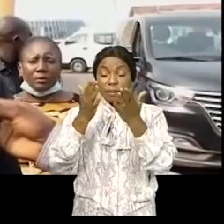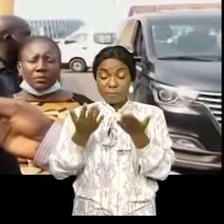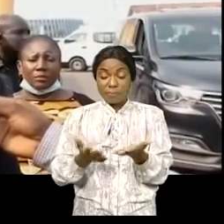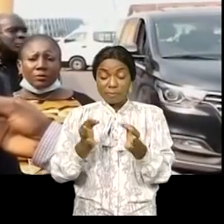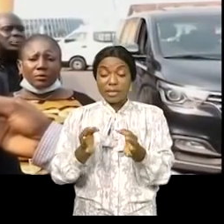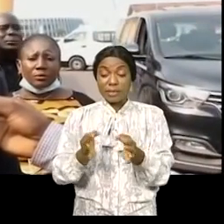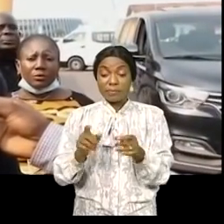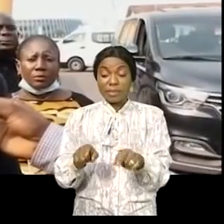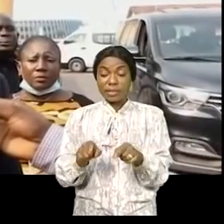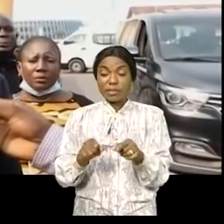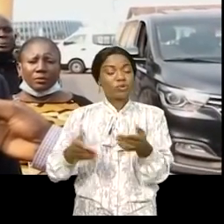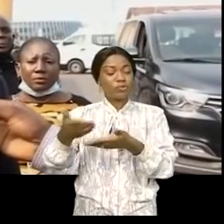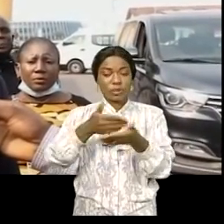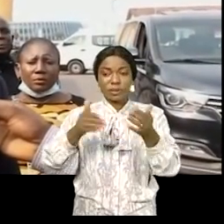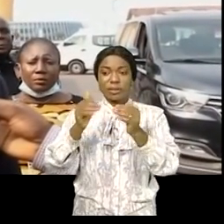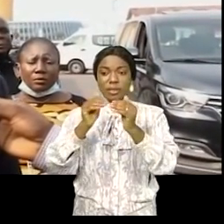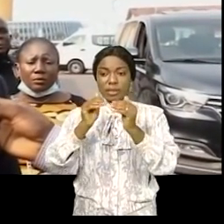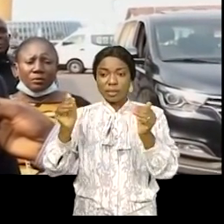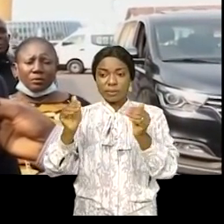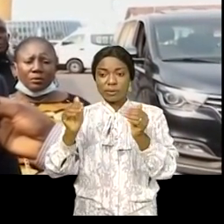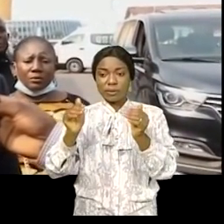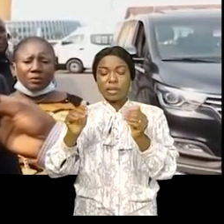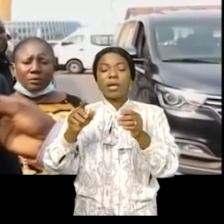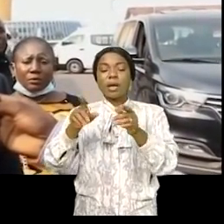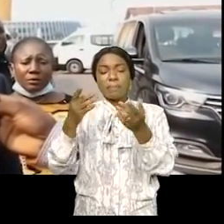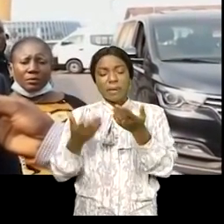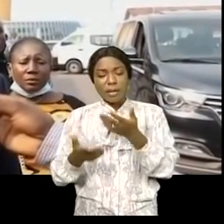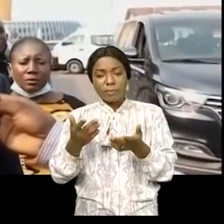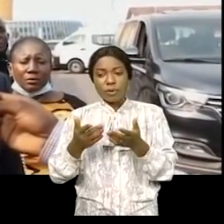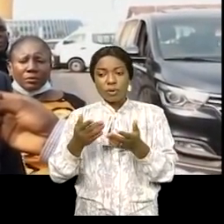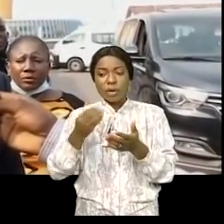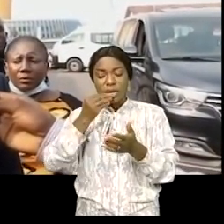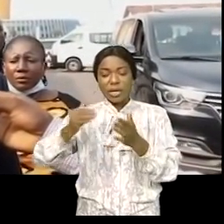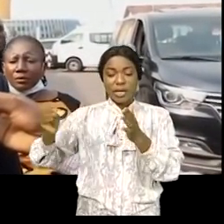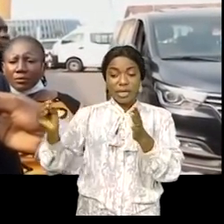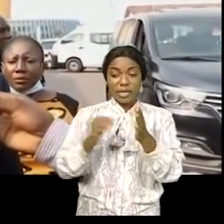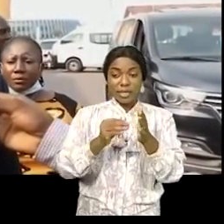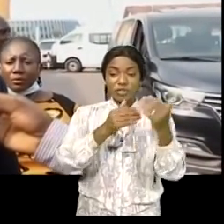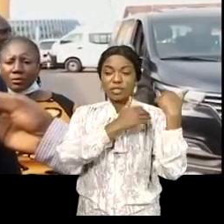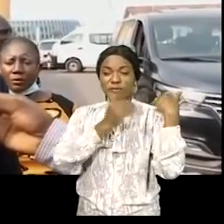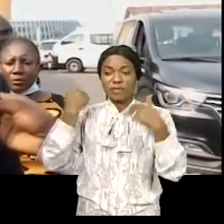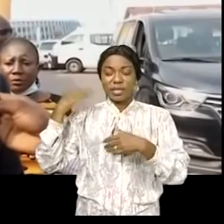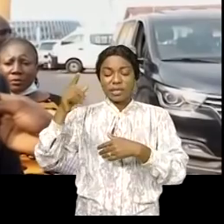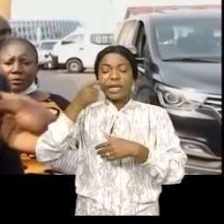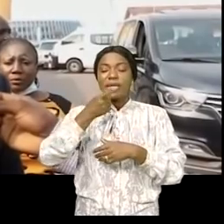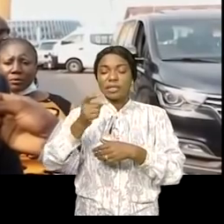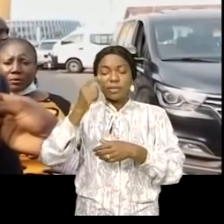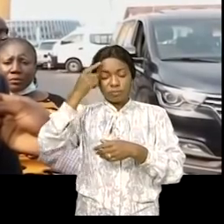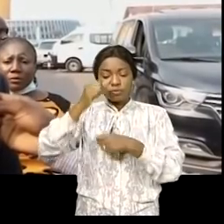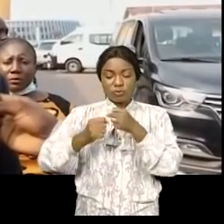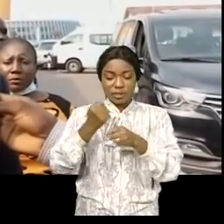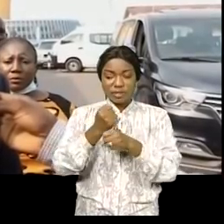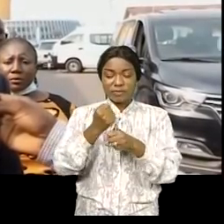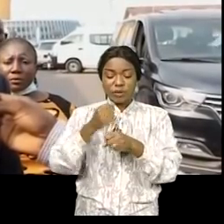ça, c'est dans le cadre de la modernisation de la vision du chef de l'État, qui nous demande de travailler pour la population et par